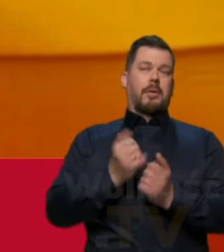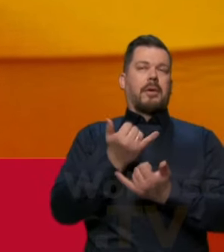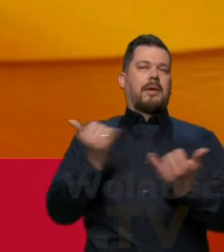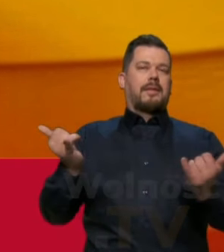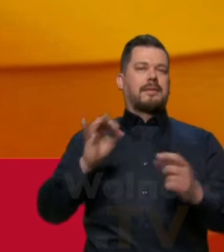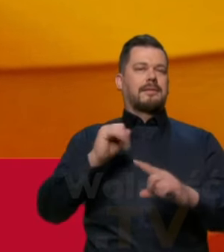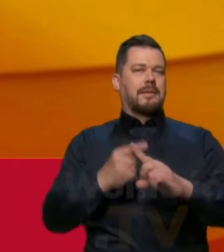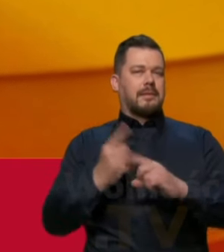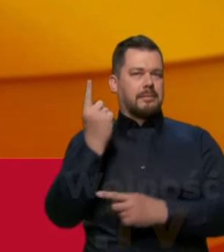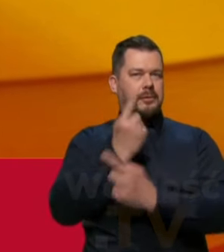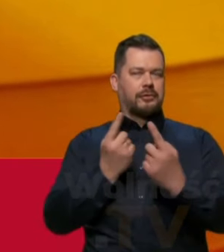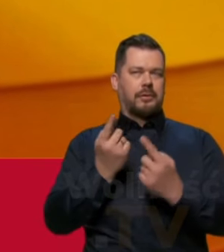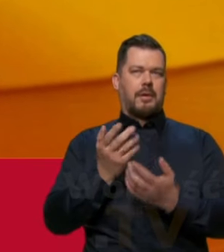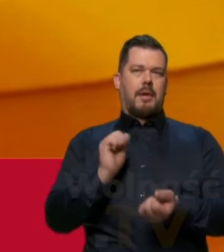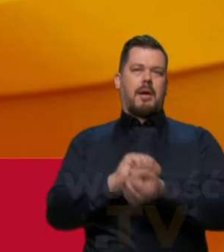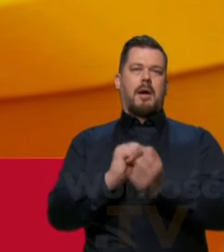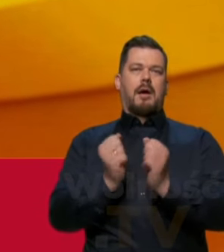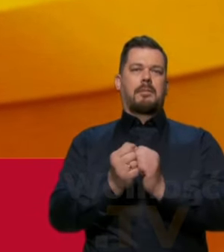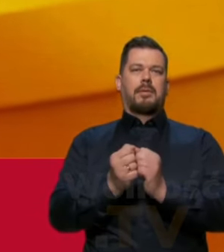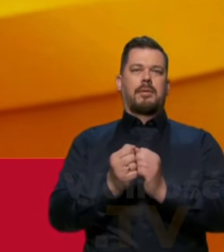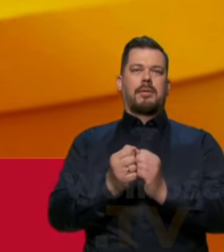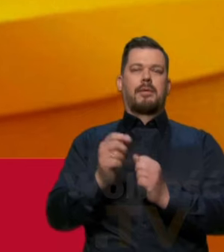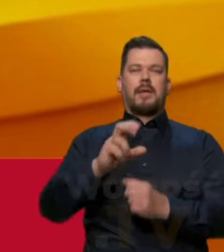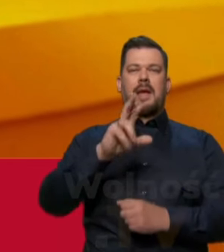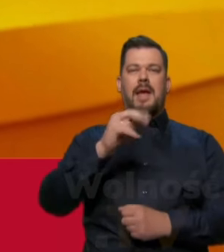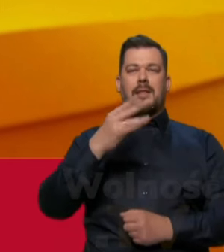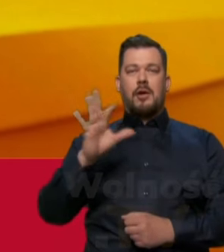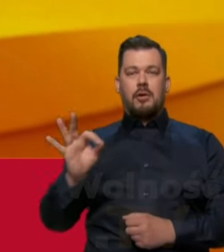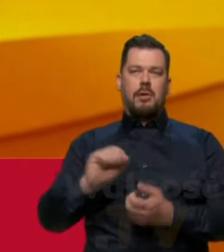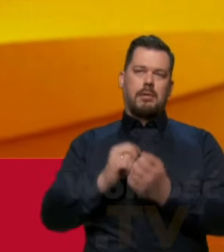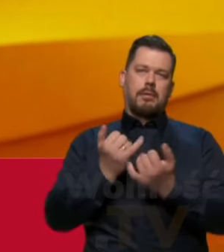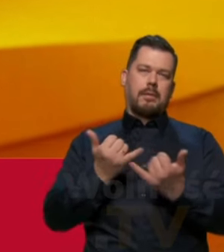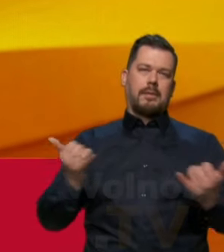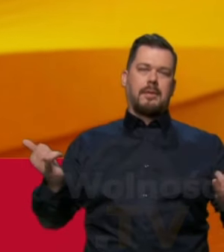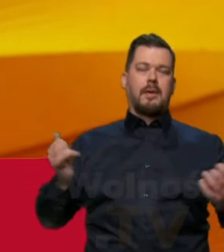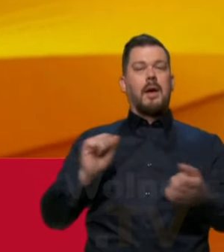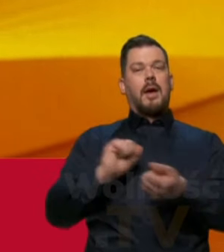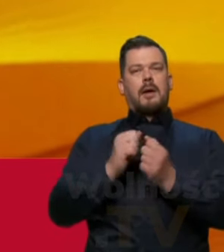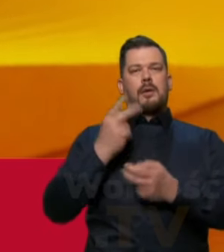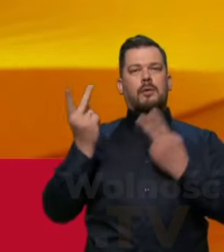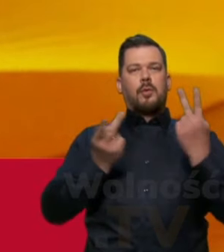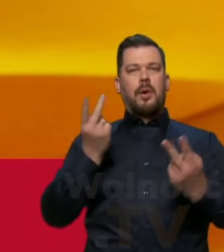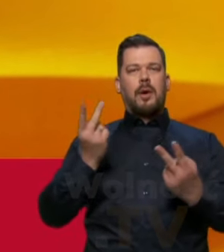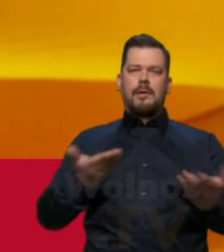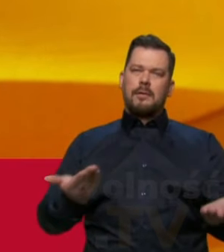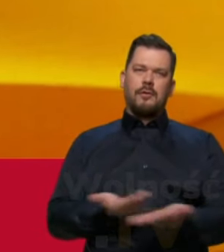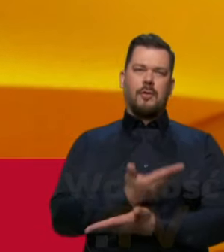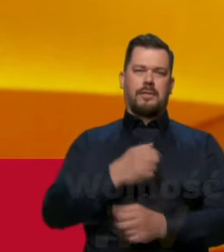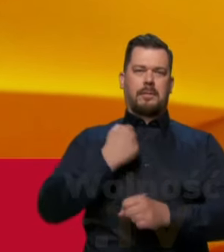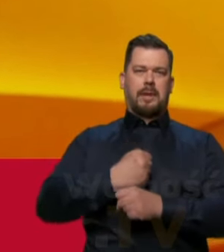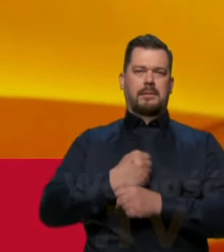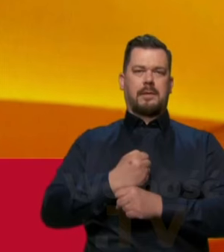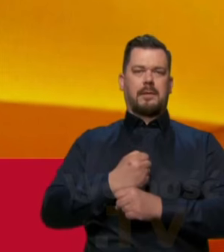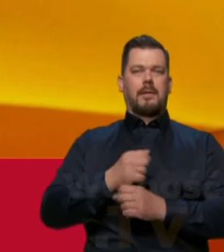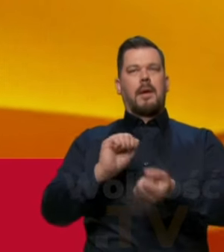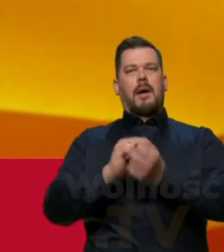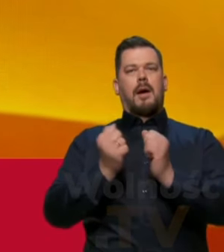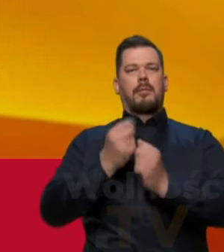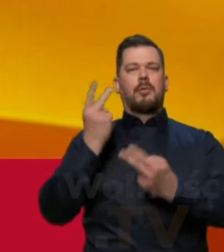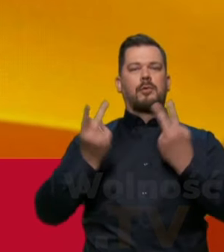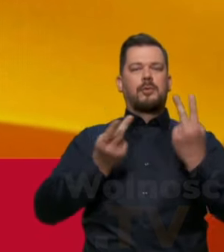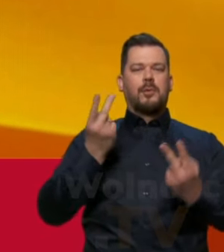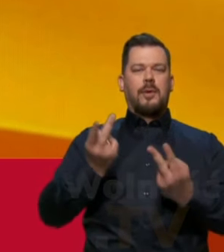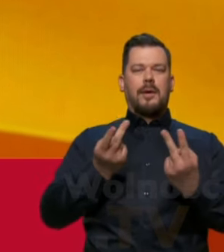orientacji seksualnej niż heteroseksualna, czy to są osoby szukające po prostu nowej, lepszej pracy, czy osoby